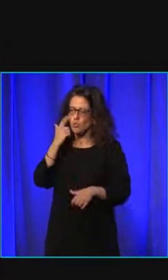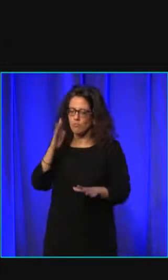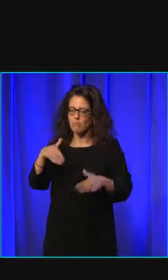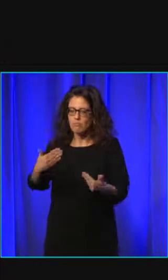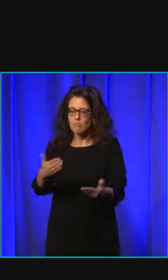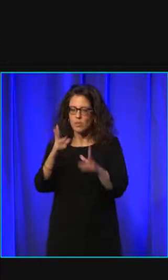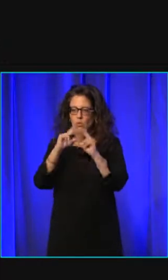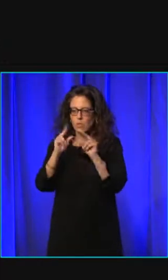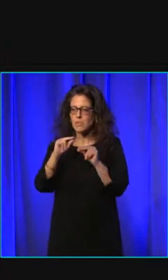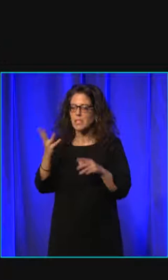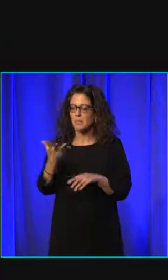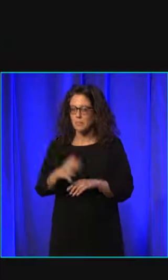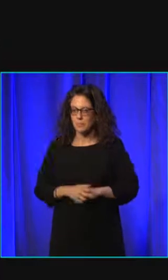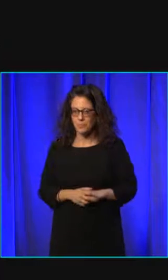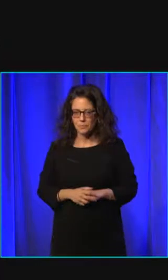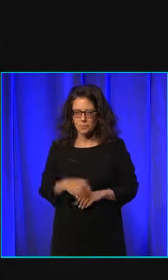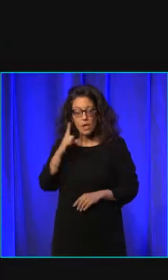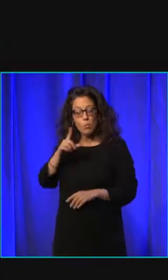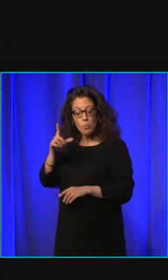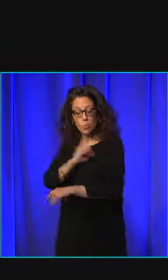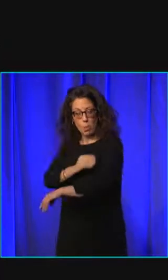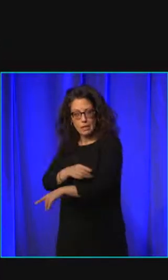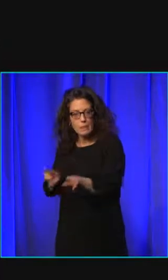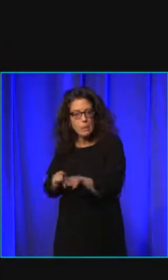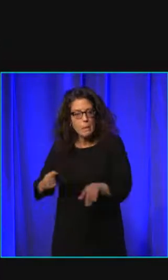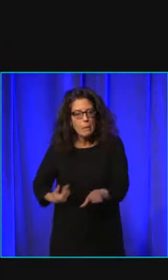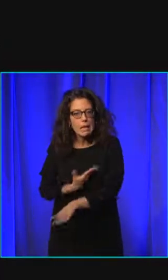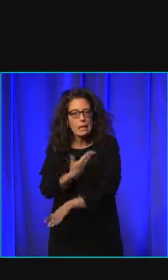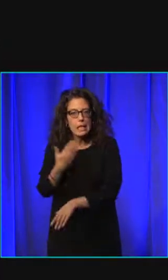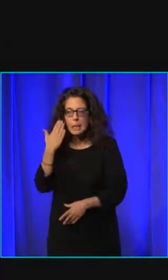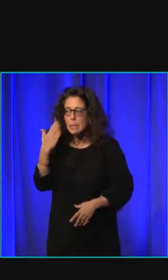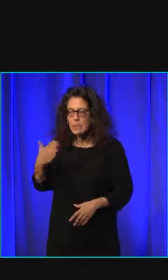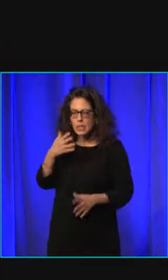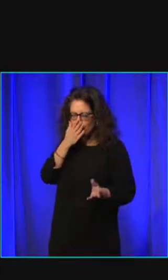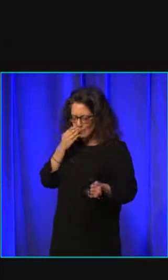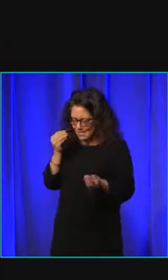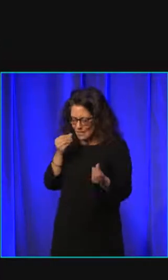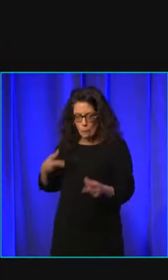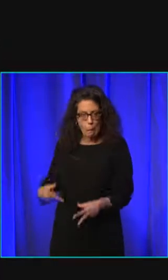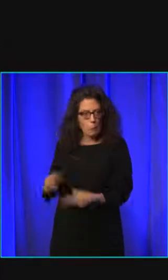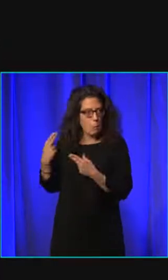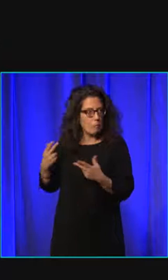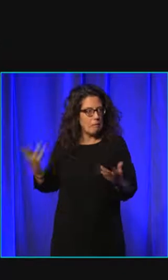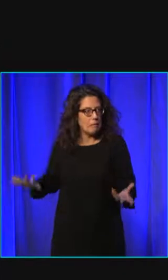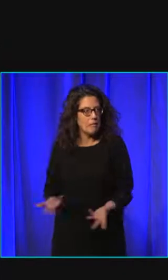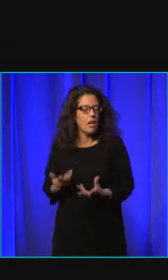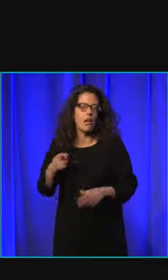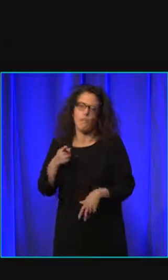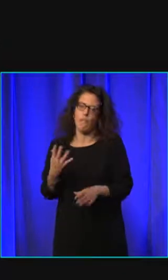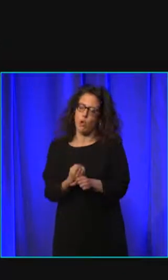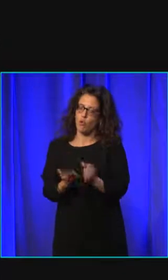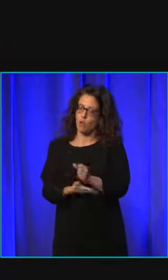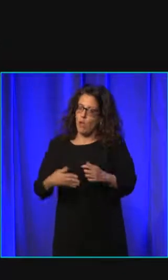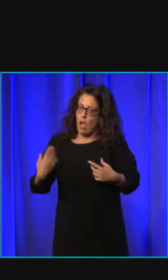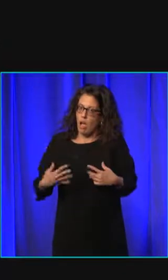deuxième partie quels sont les enjeux, et chez le sportif blessé, privé de sensations périphériques. Enjeux importants qui permettent